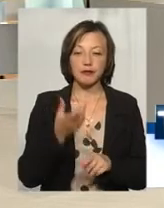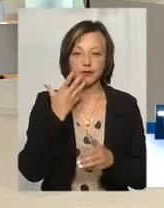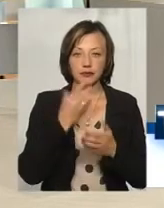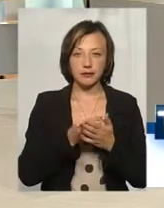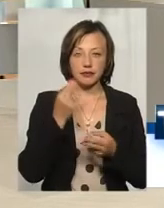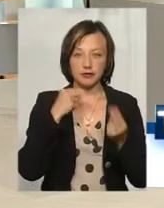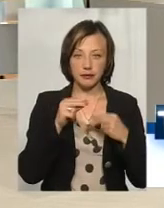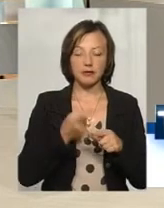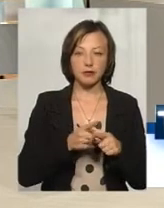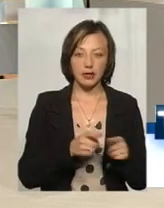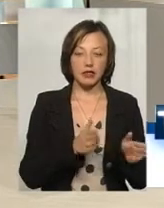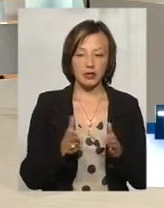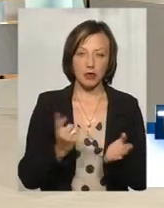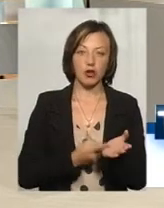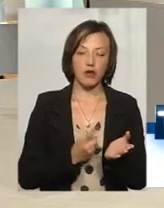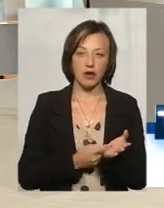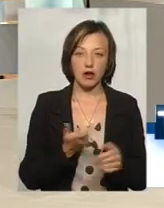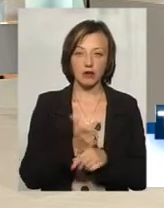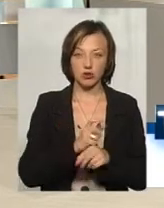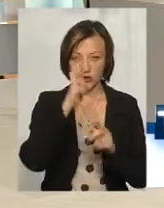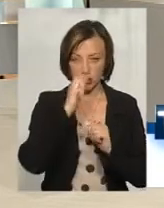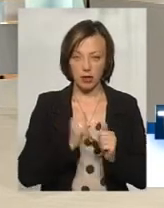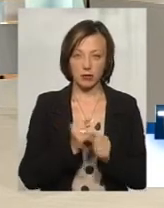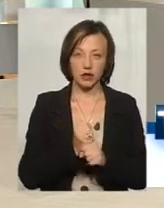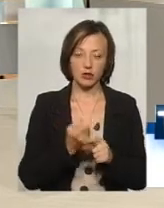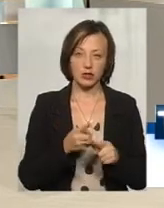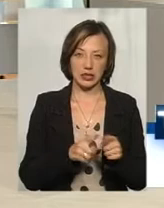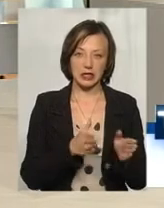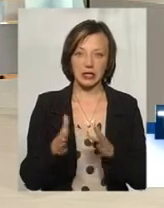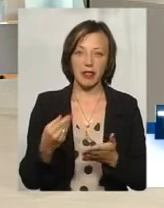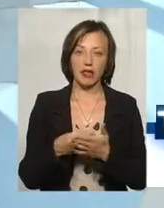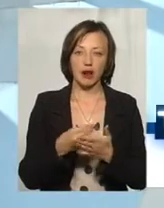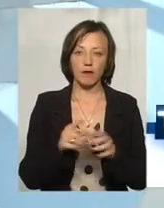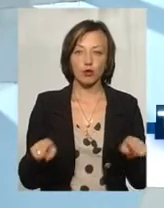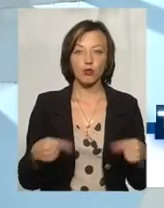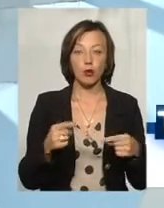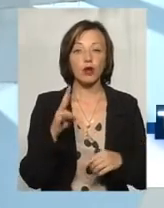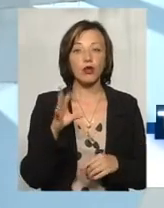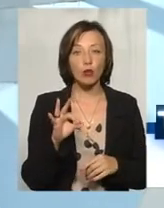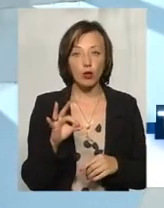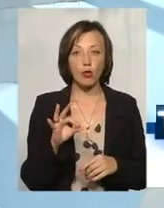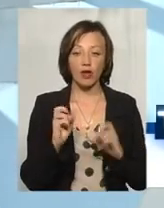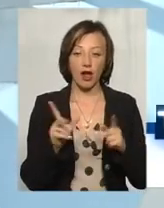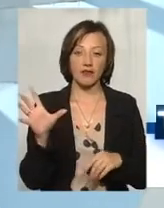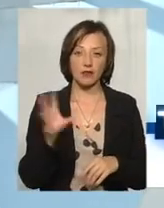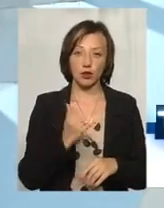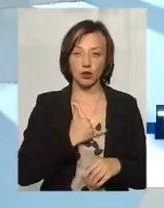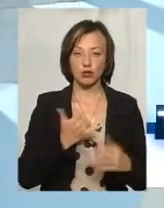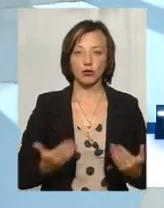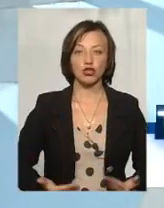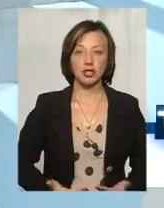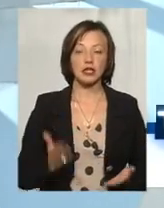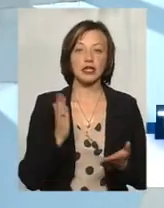переваги ця система довела, і більшість країн працює на цій системі тарифоутворення. Але, як все в нашому житті,